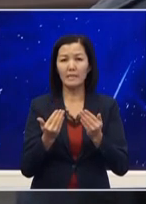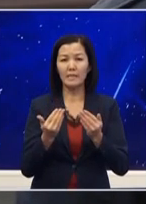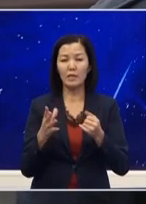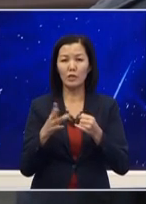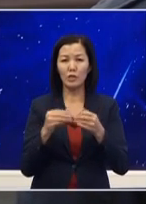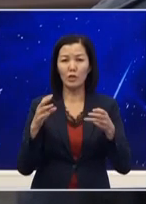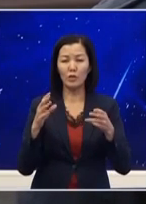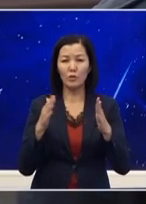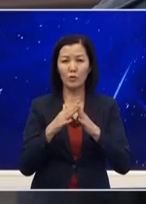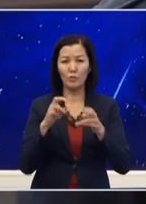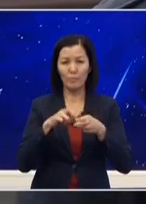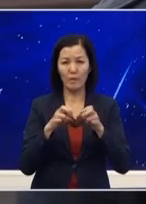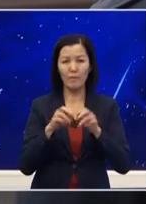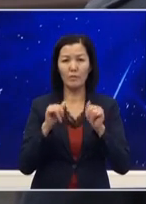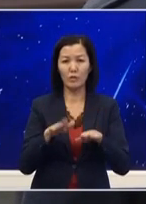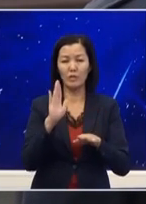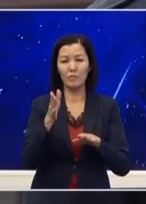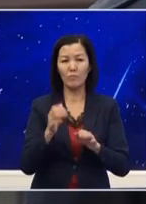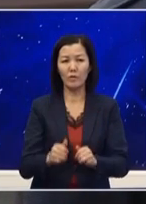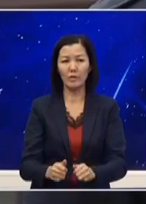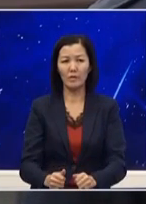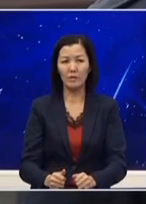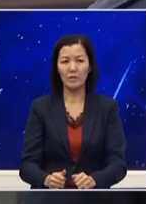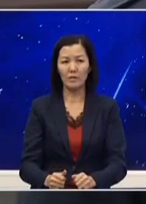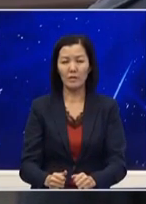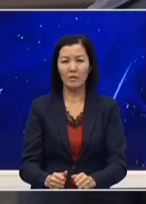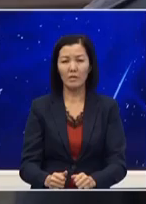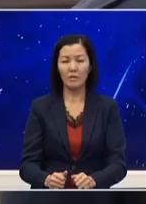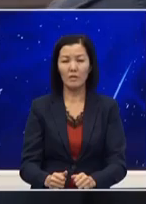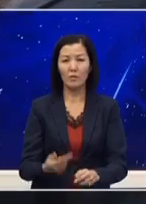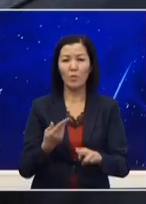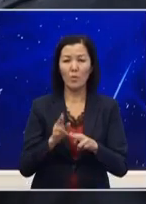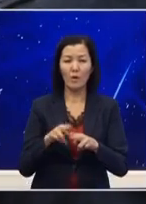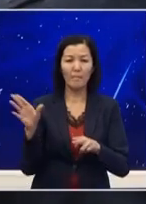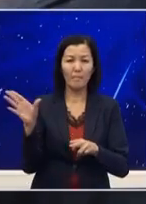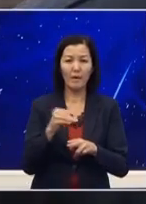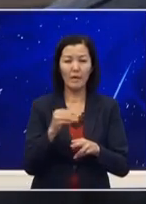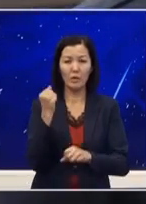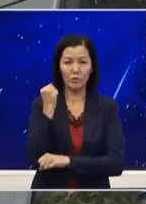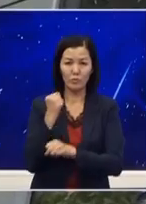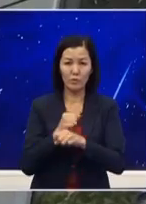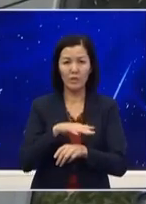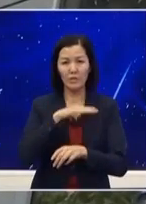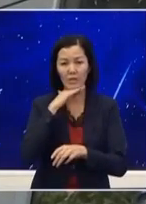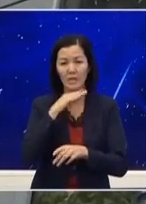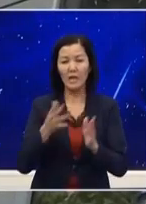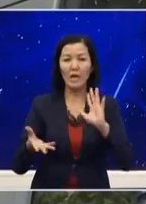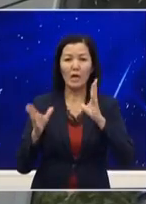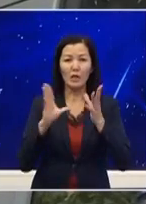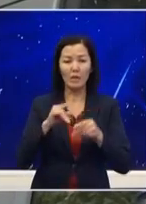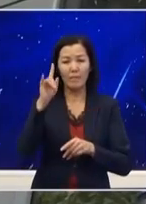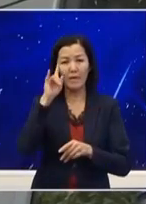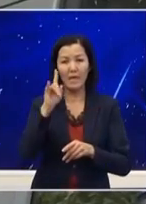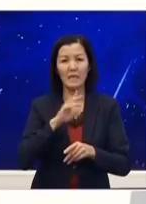үйдің мәселесін Құдай қаласа шешеміз деп соған көзіміз жетіп отыр. Оған барлық жұмысшылар жетіп отыр. Жалпы Қазтрансгаз